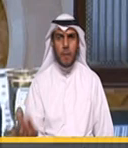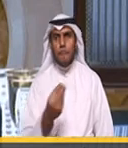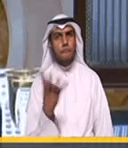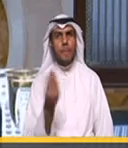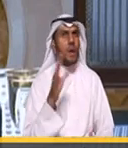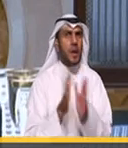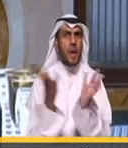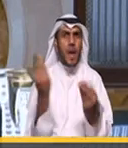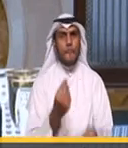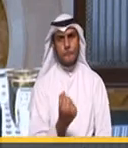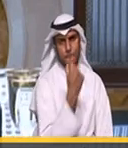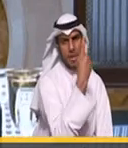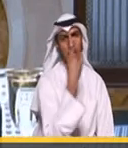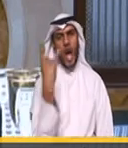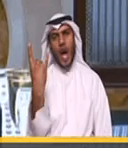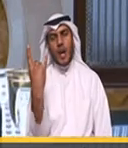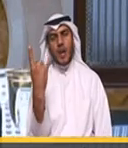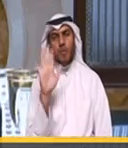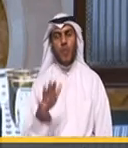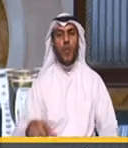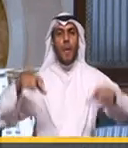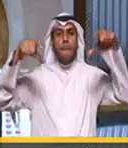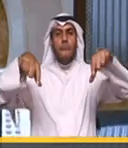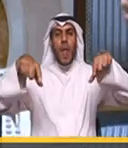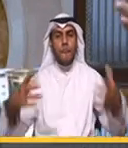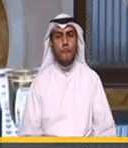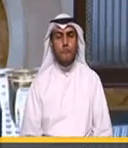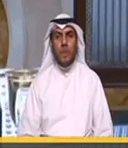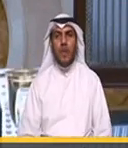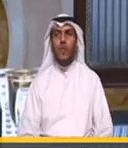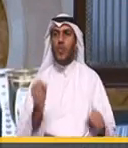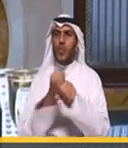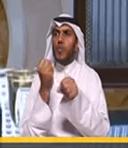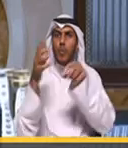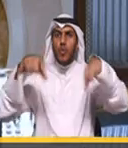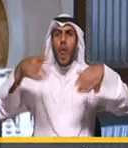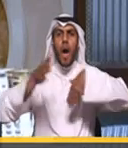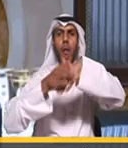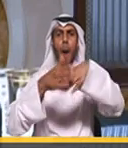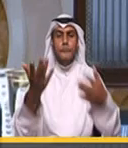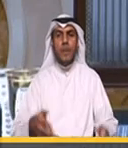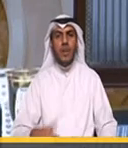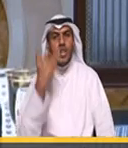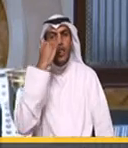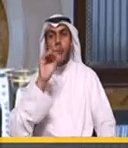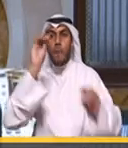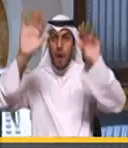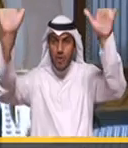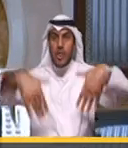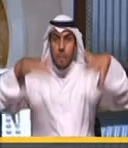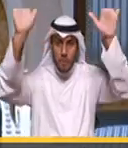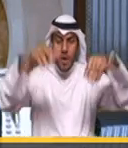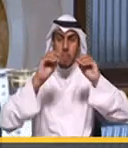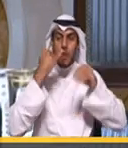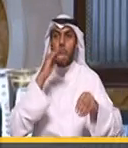110 ملاعب اللي شغالة الآن لل. فجاء اجلبوا هالشباب هذول،